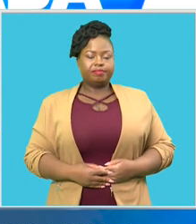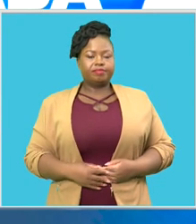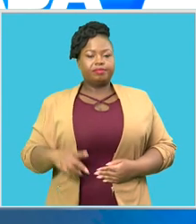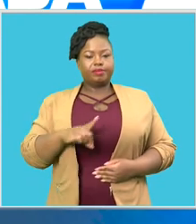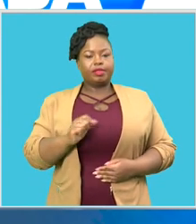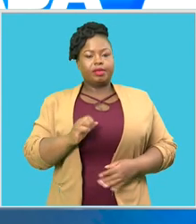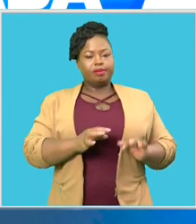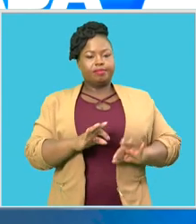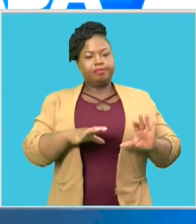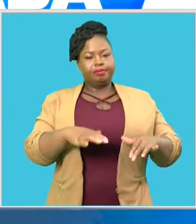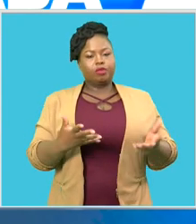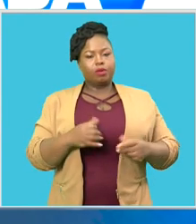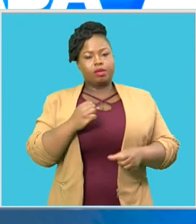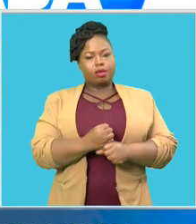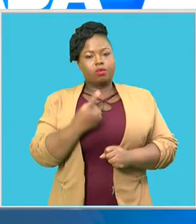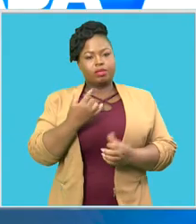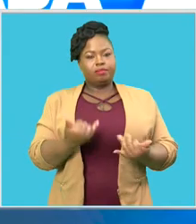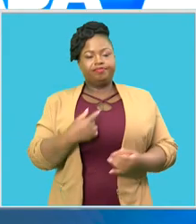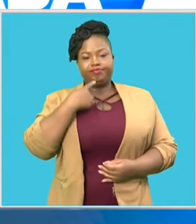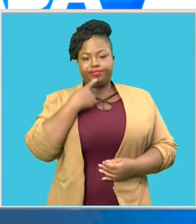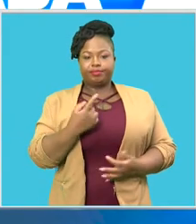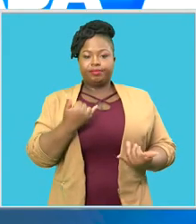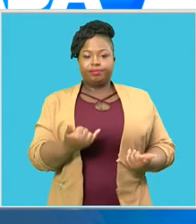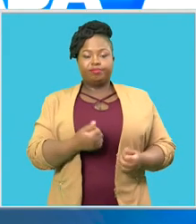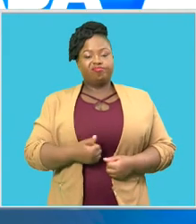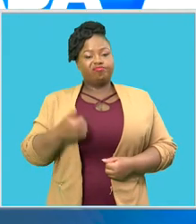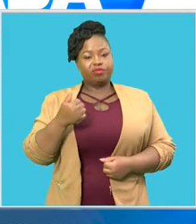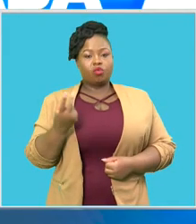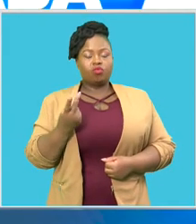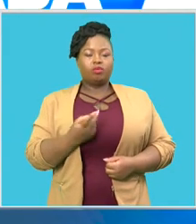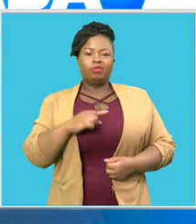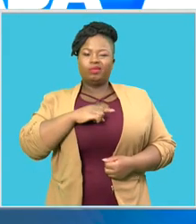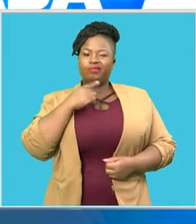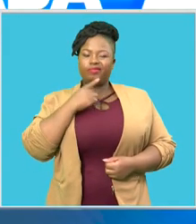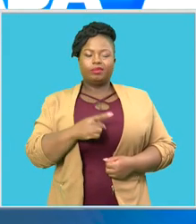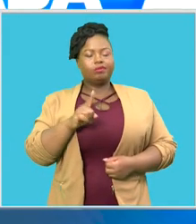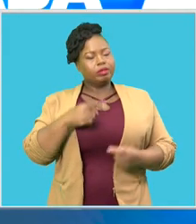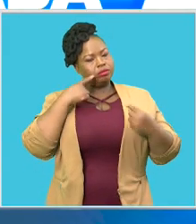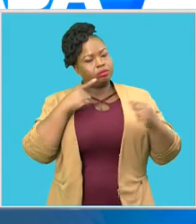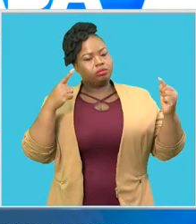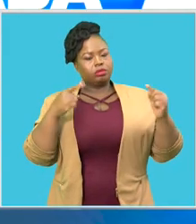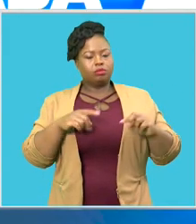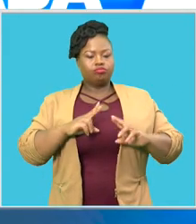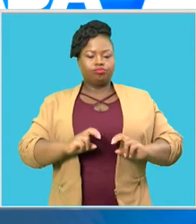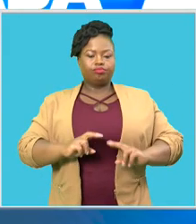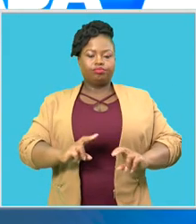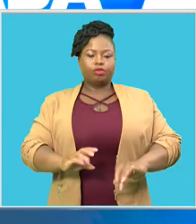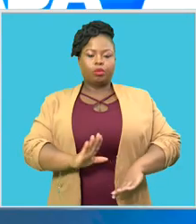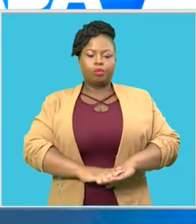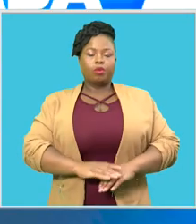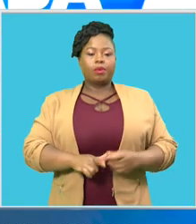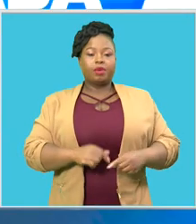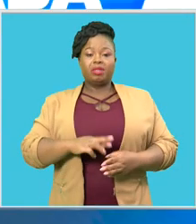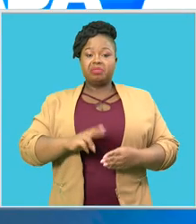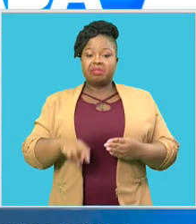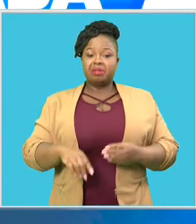I-Democratic Alliance esifundazweni saseGauteng isiqinise isiphakamiso sayo sokuthi kudedelwe imibiko esele yophenyo. Imibiko